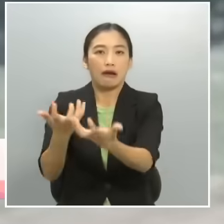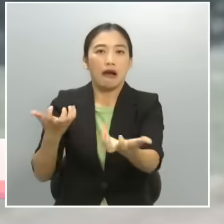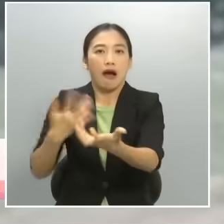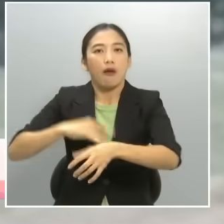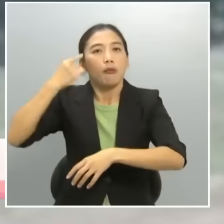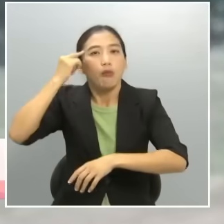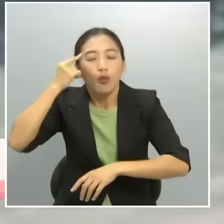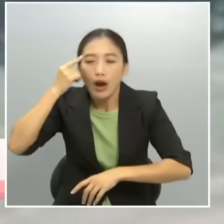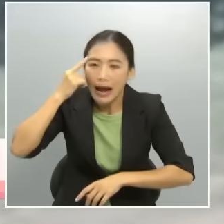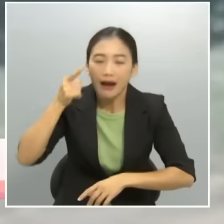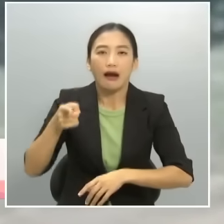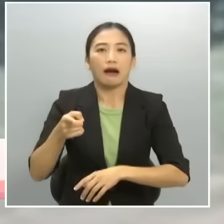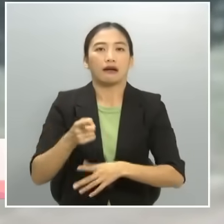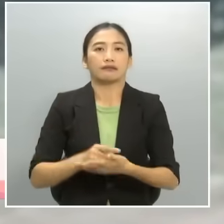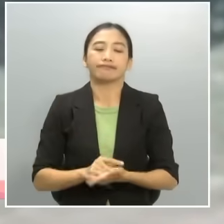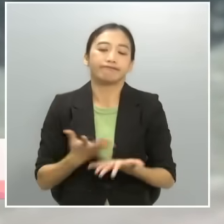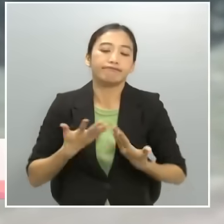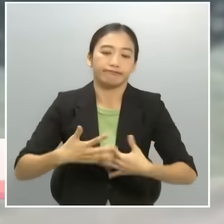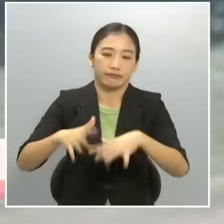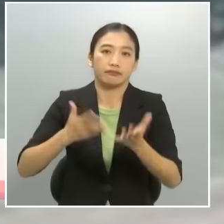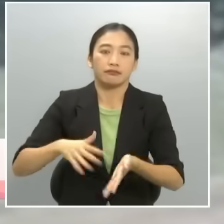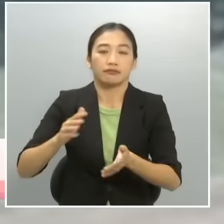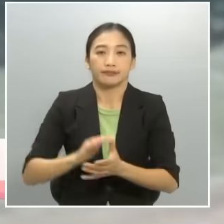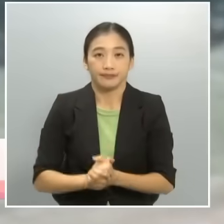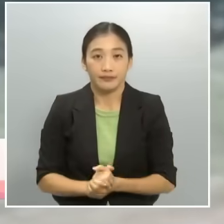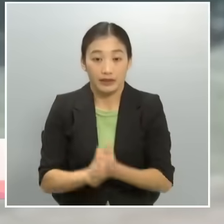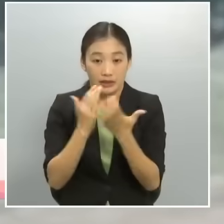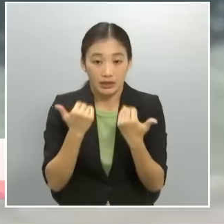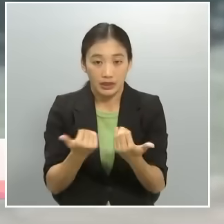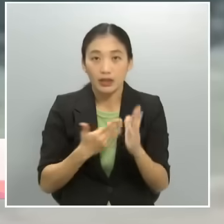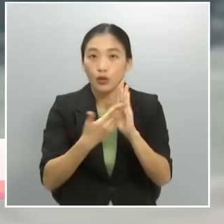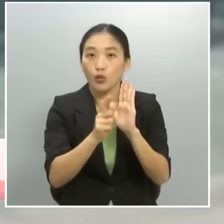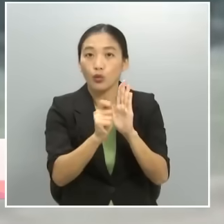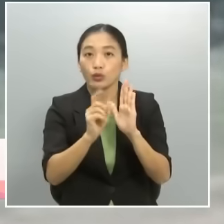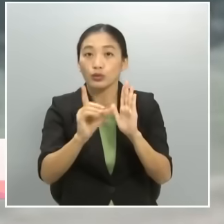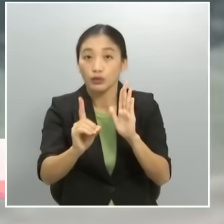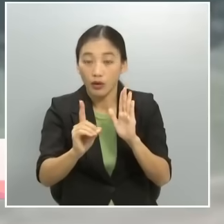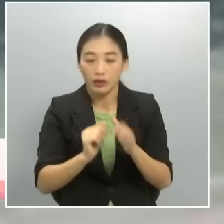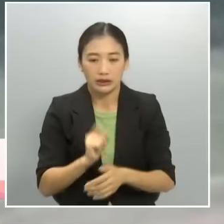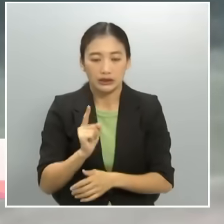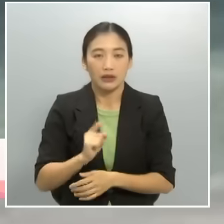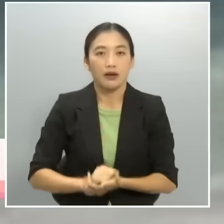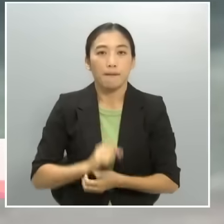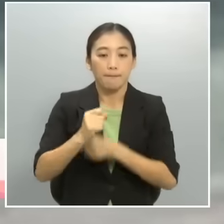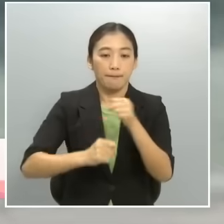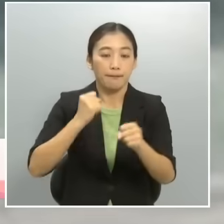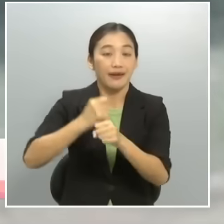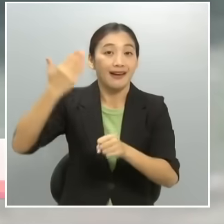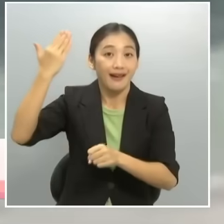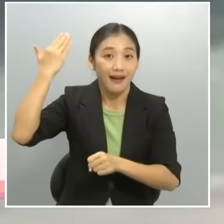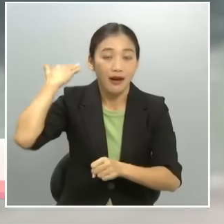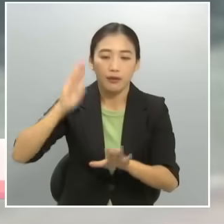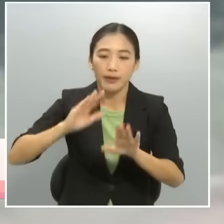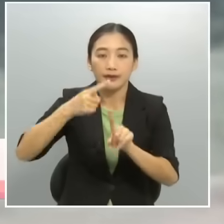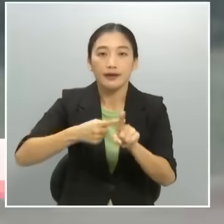คะแม่กำลังเดินทางไปที่อุดรธานีแม่บอกว่าคบกับอัมพลเมื่อกันยายนปีที่แล้วเพิ่งจะเลิกไปเมื่อ